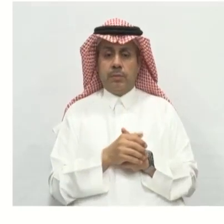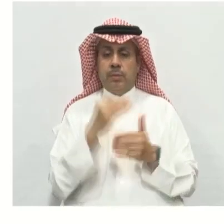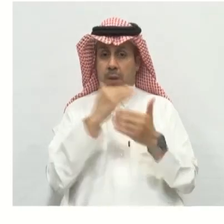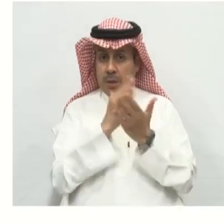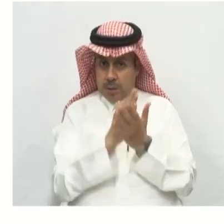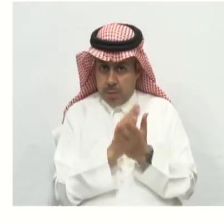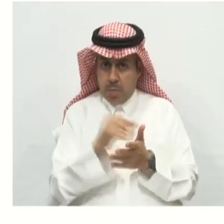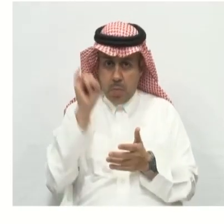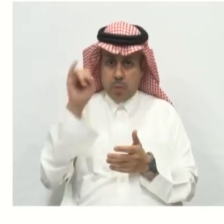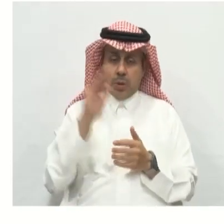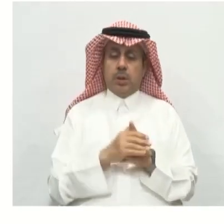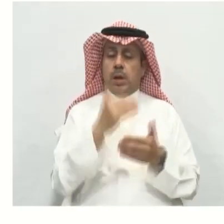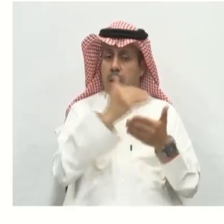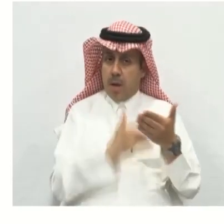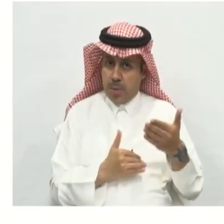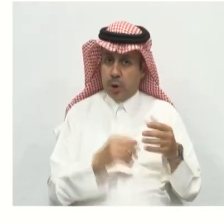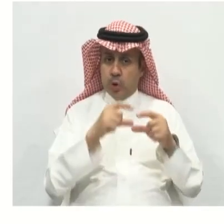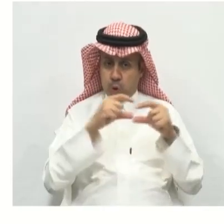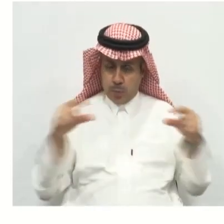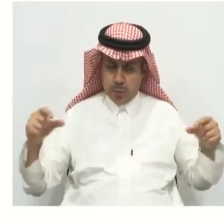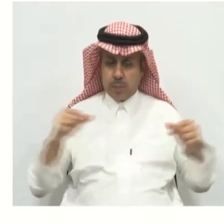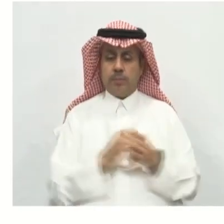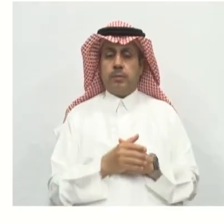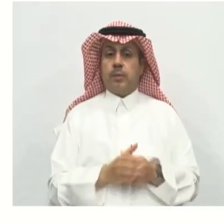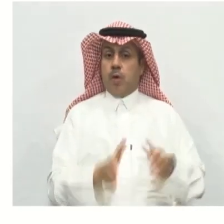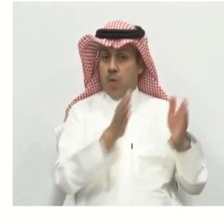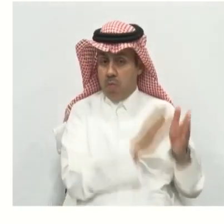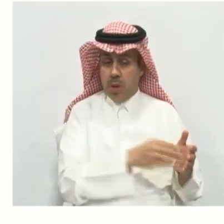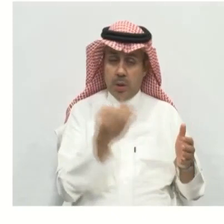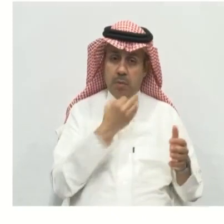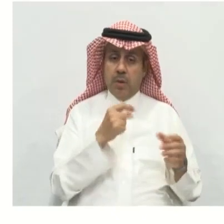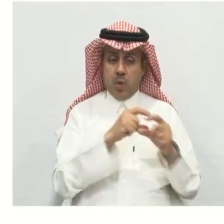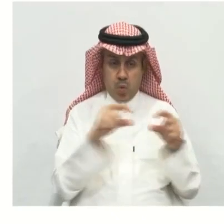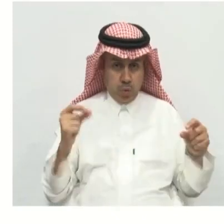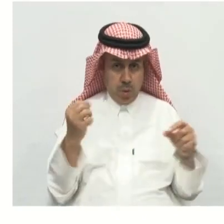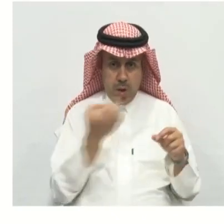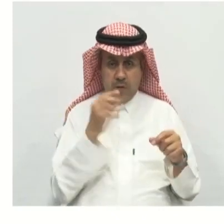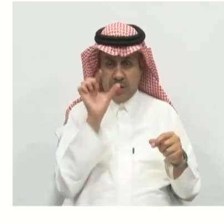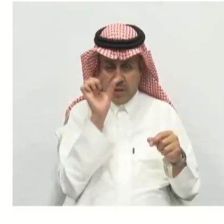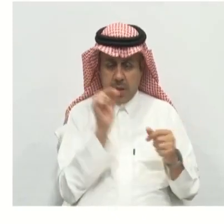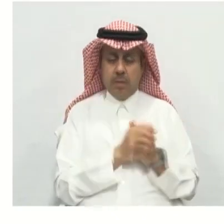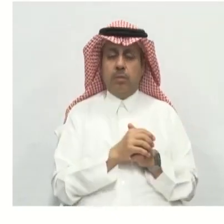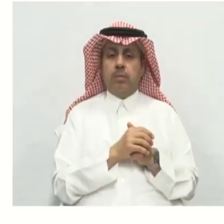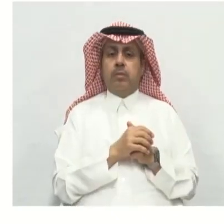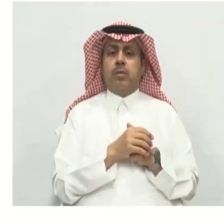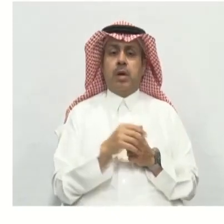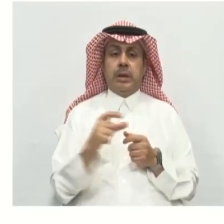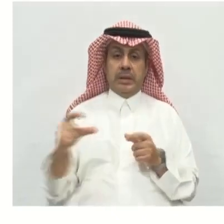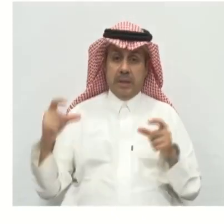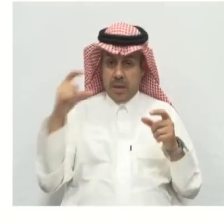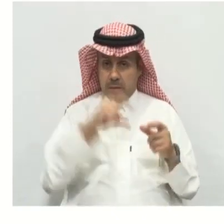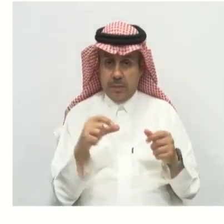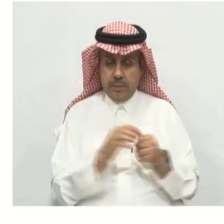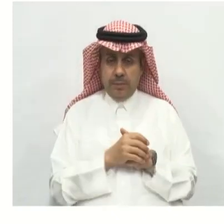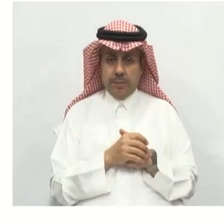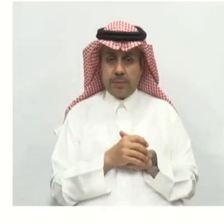الى قائمه من الجمل بعد ذلك يتم كتابه كل جمله باحرف صغيره وتغذيتها الى داله فايند اول